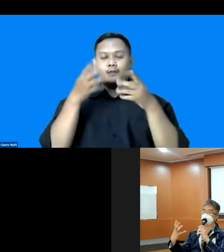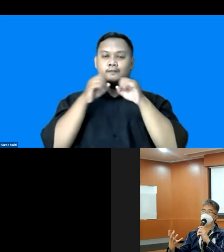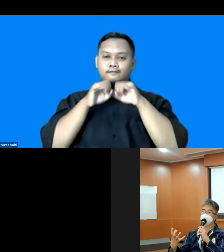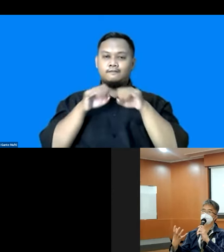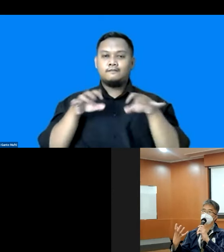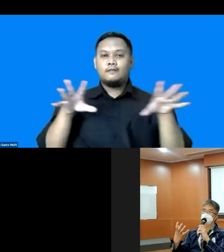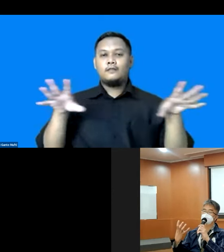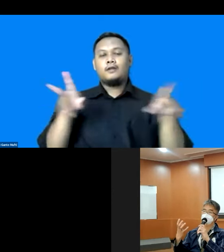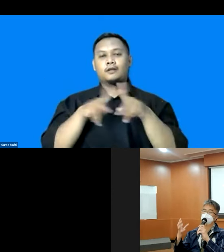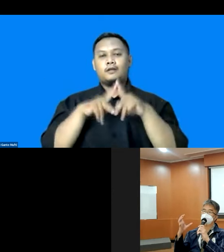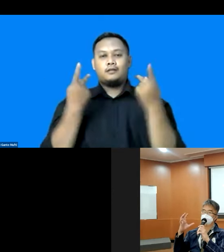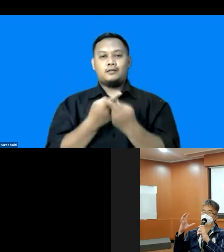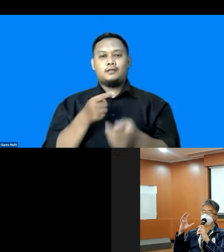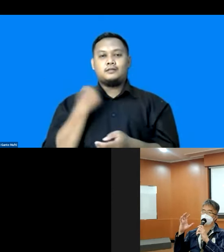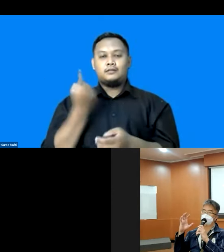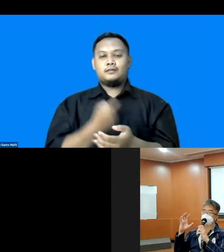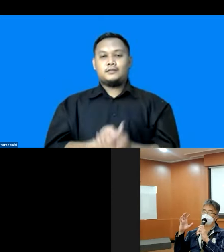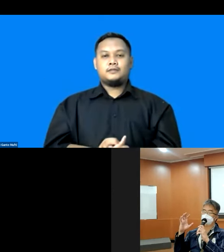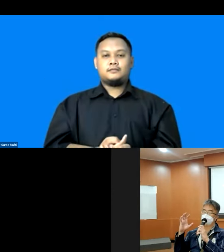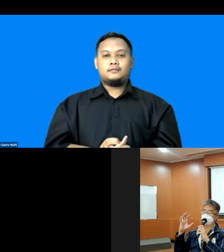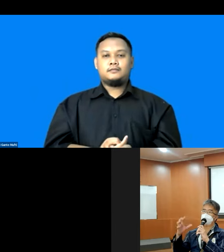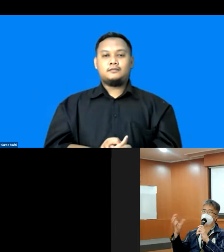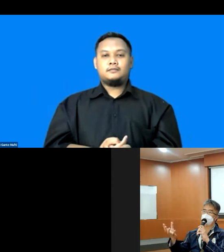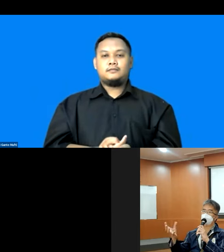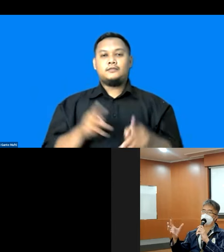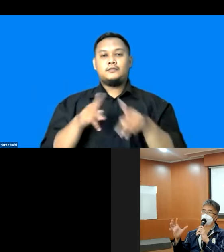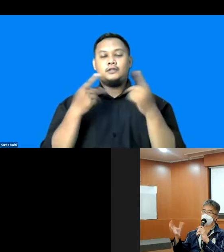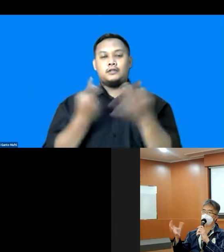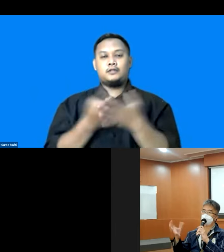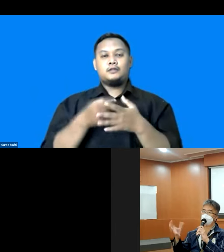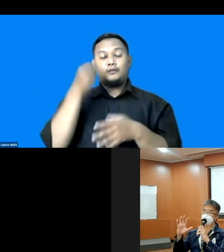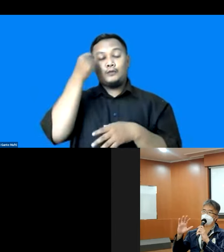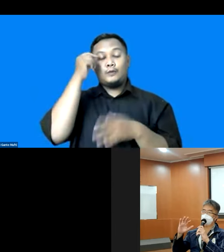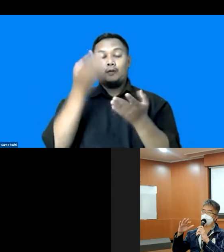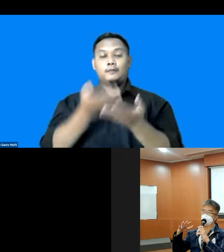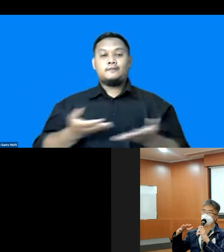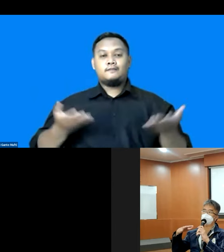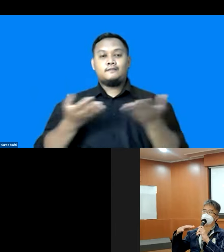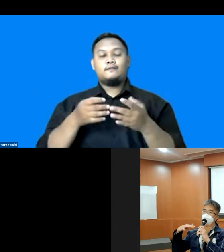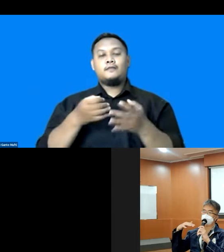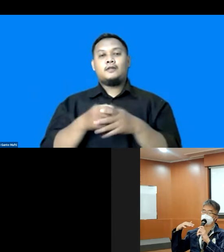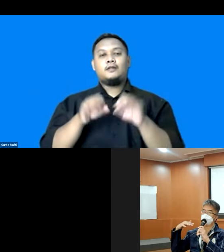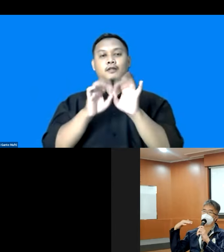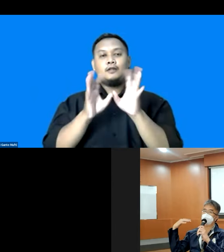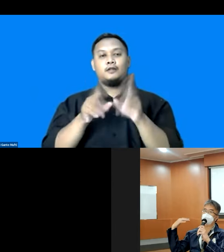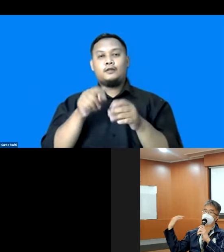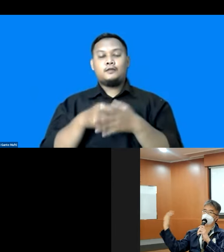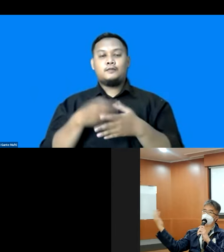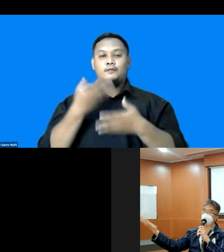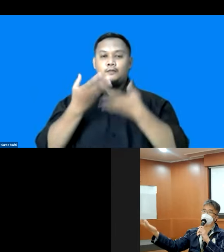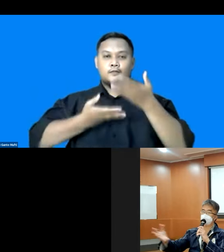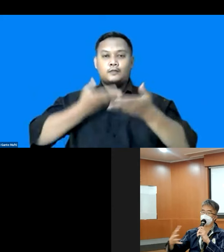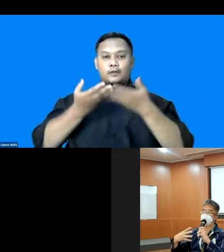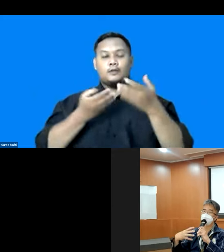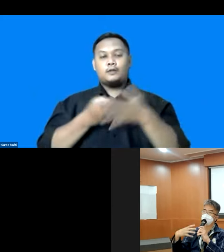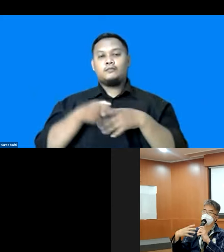kami. Kelas kuliah pelayanan desain inklusi itu menjadi sosialisasi ke pihak-pihak